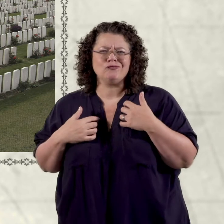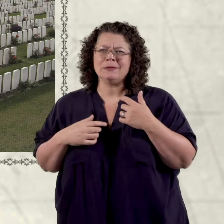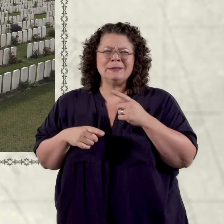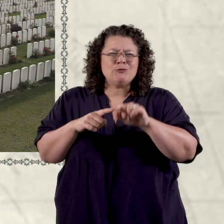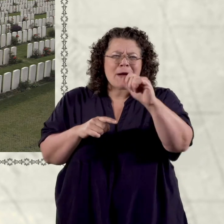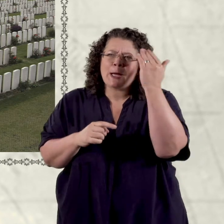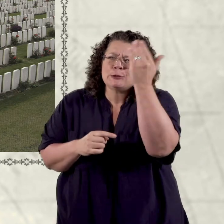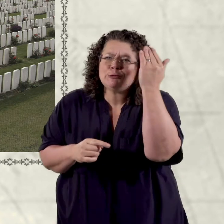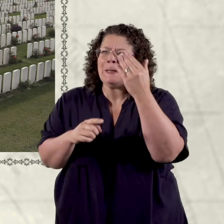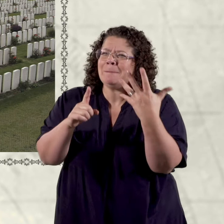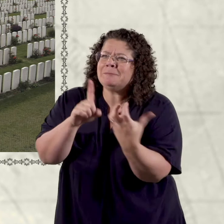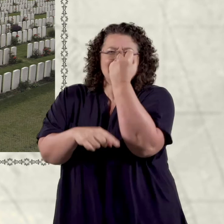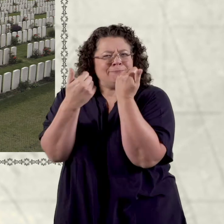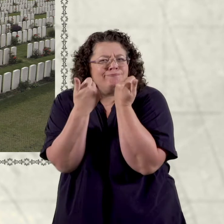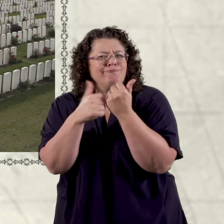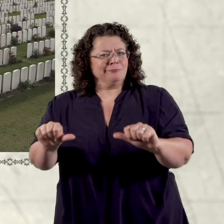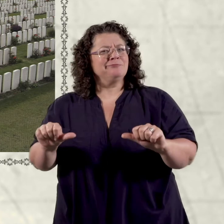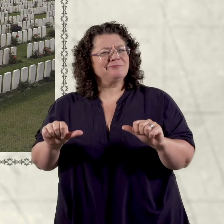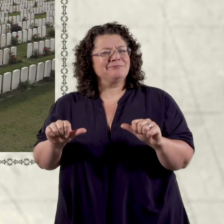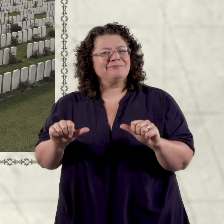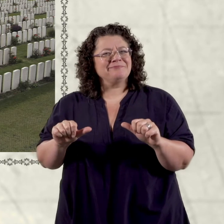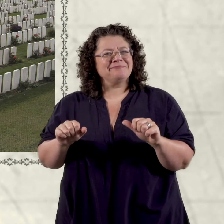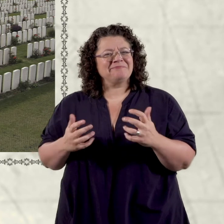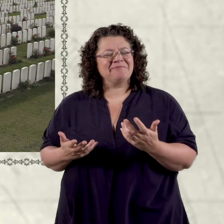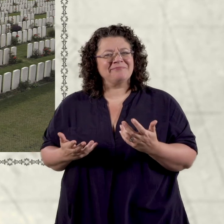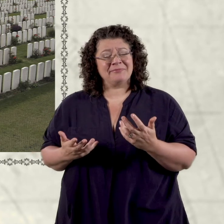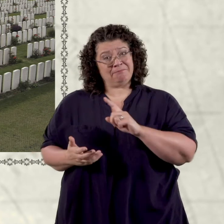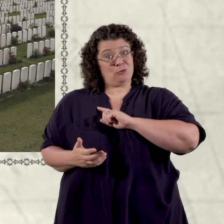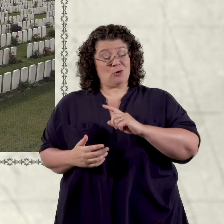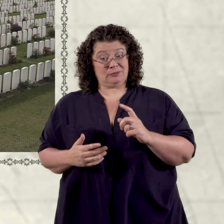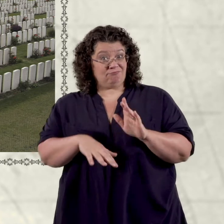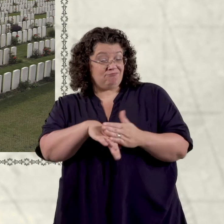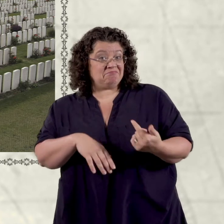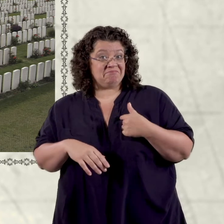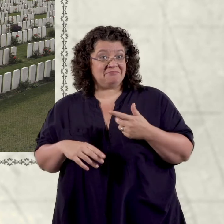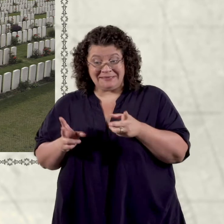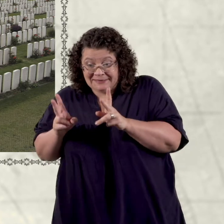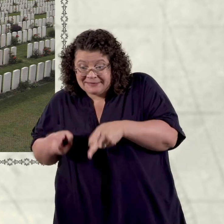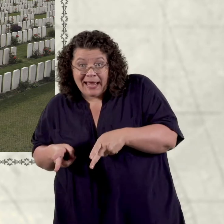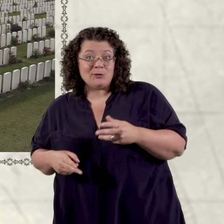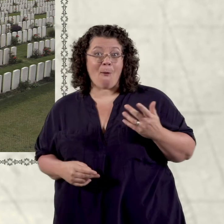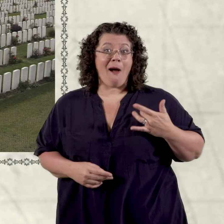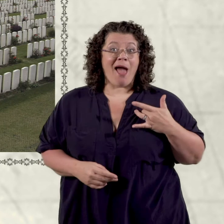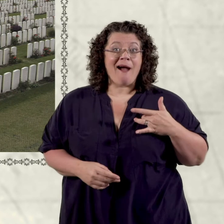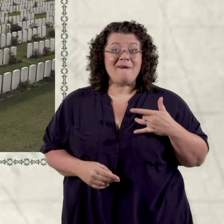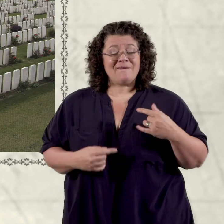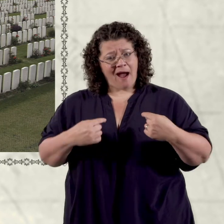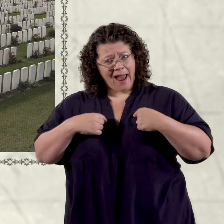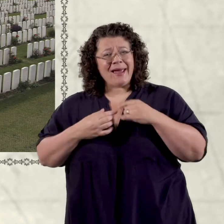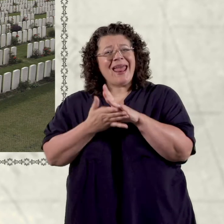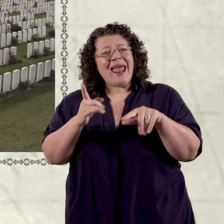eich diddordeba, a dal ati i drio gwireddu eich breuddwydion. Oherwydd,